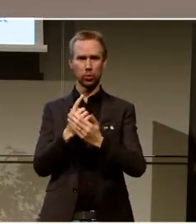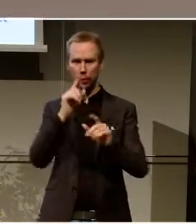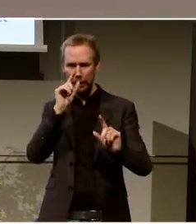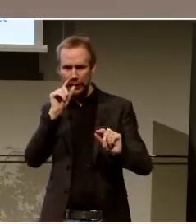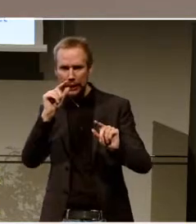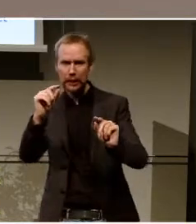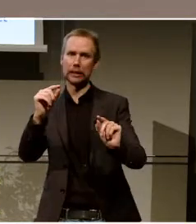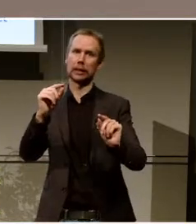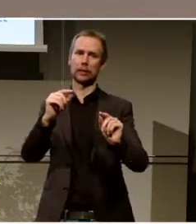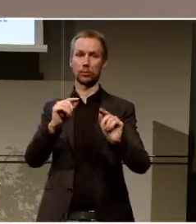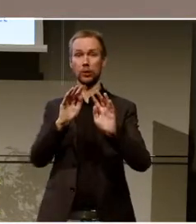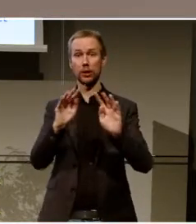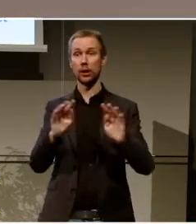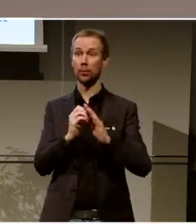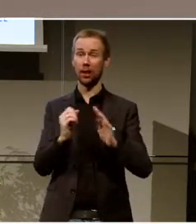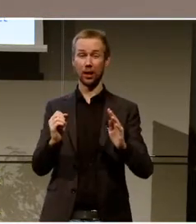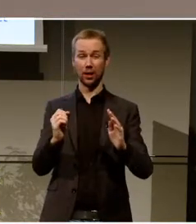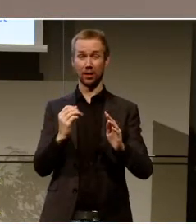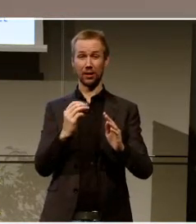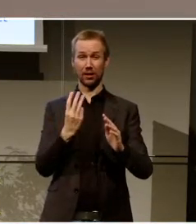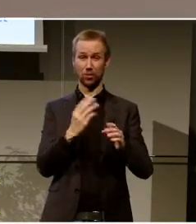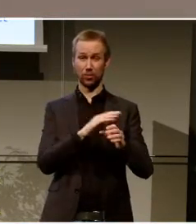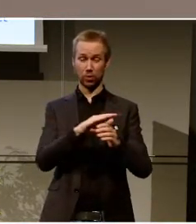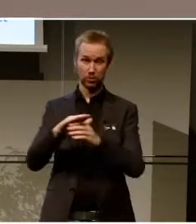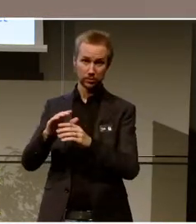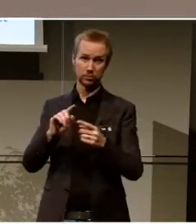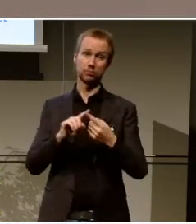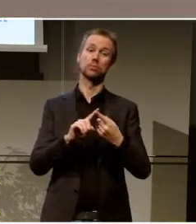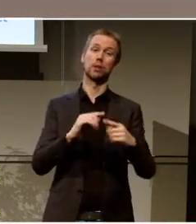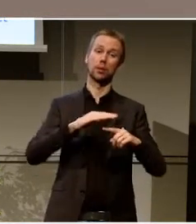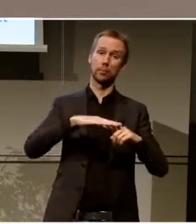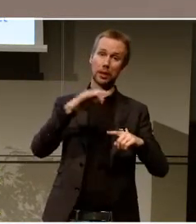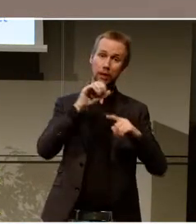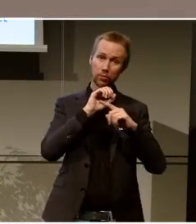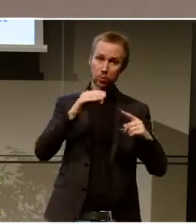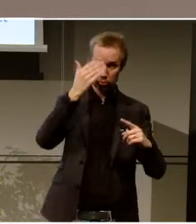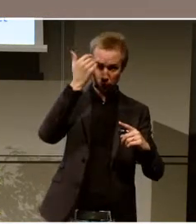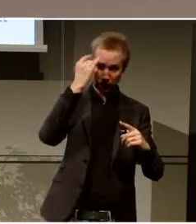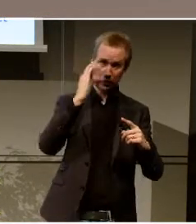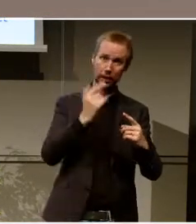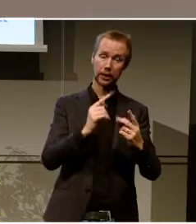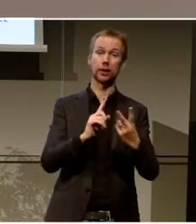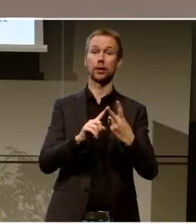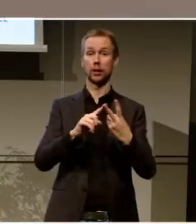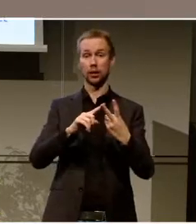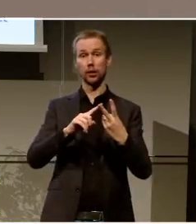områden som vi då tänker oss här, det är medie- och informationskunnighet, kunskap om